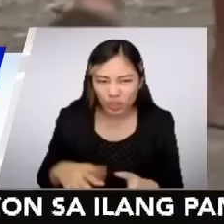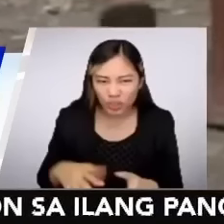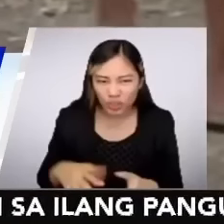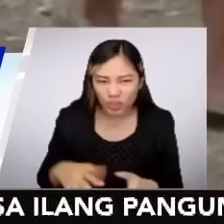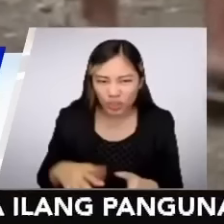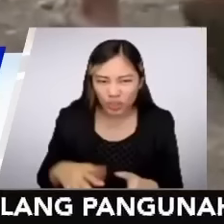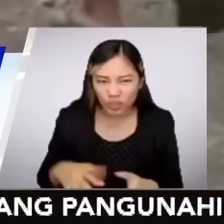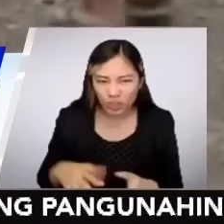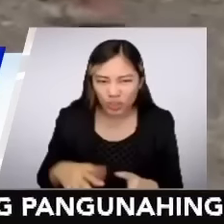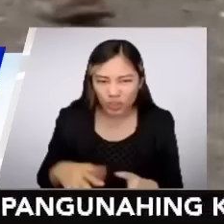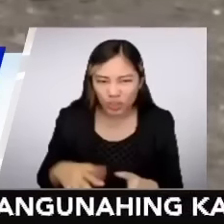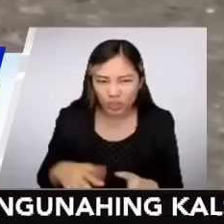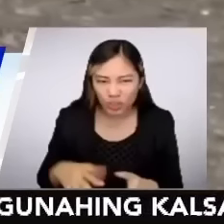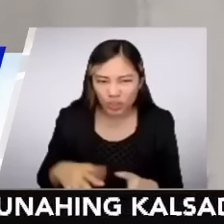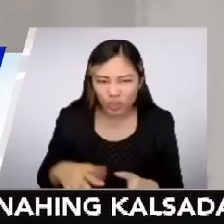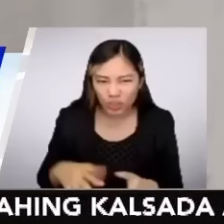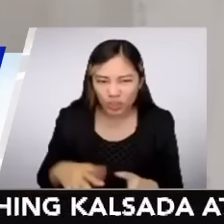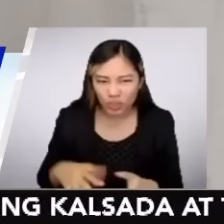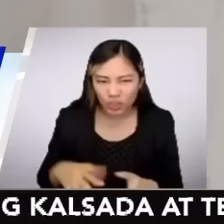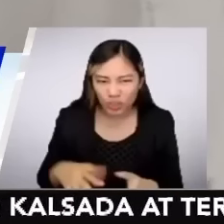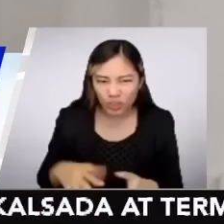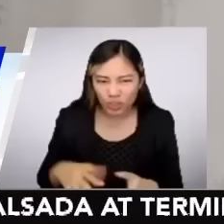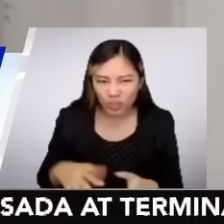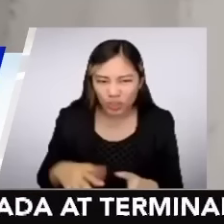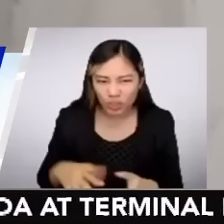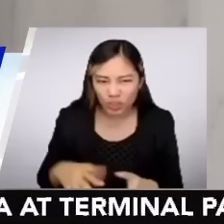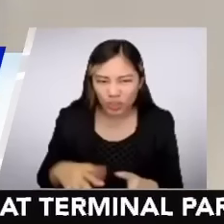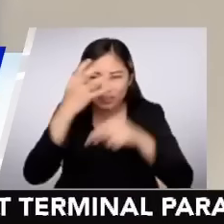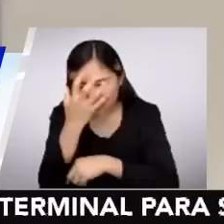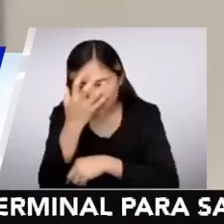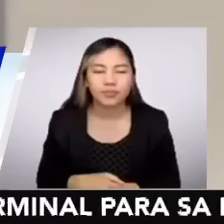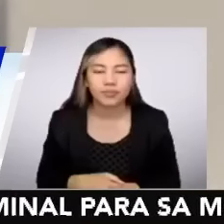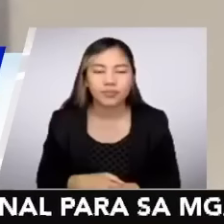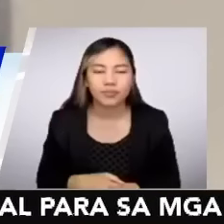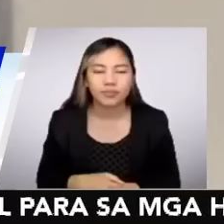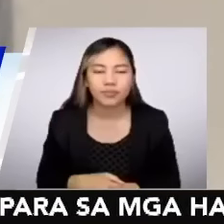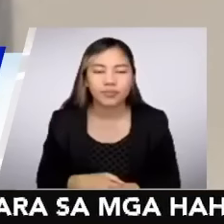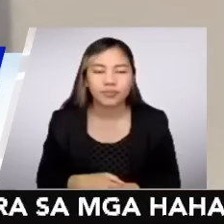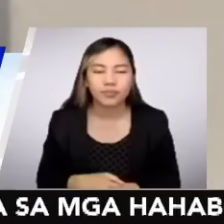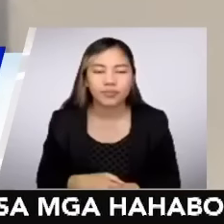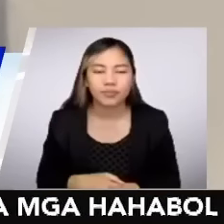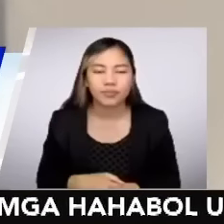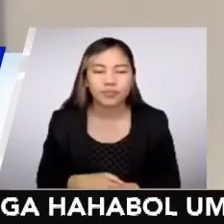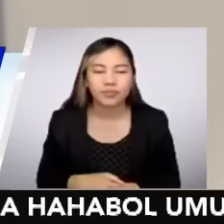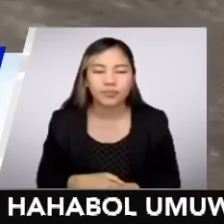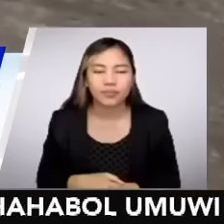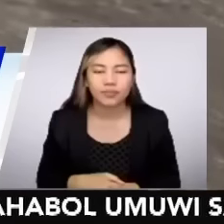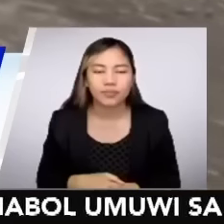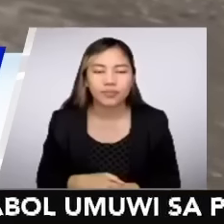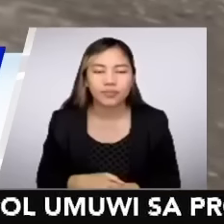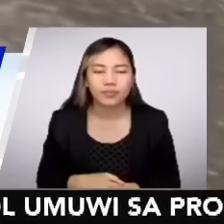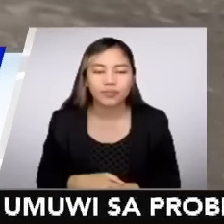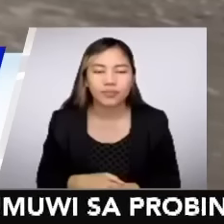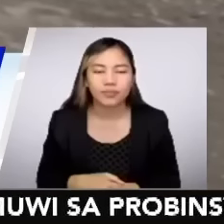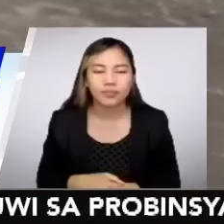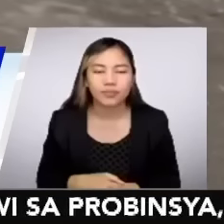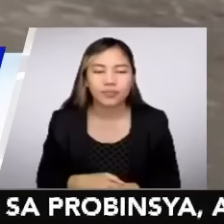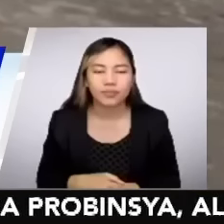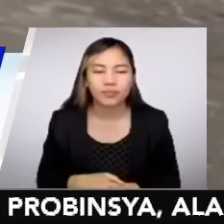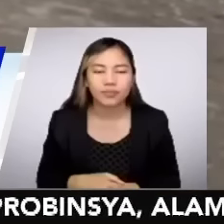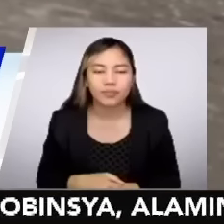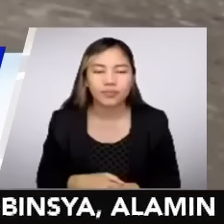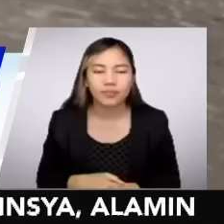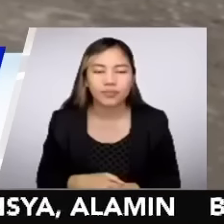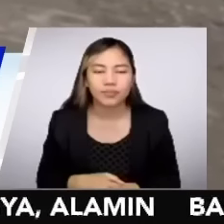alas 6 ng umaga hanggang alas 8 ng gabi ang operasyon niyan. Depende raw sa dami ng mga bibisita. Magtatagal yan hanggang bukas, November